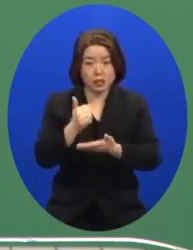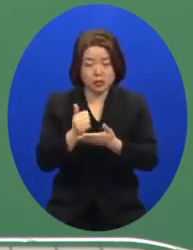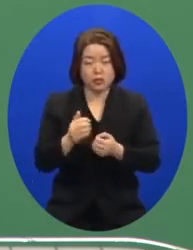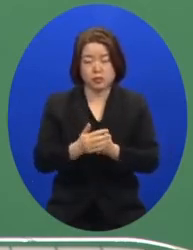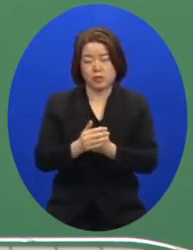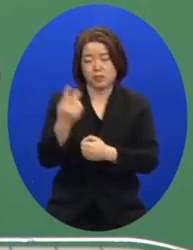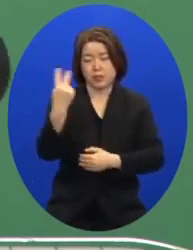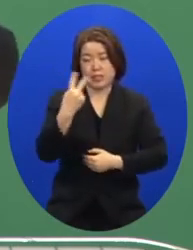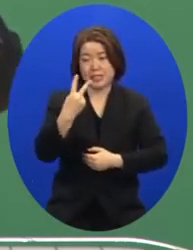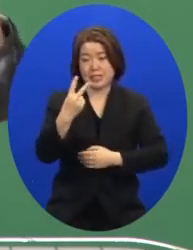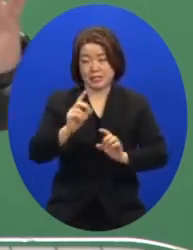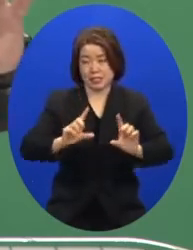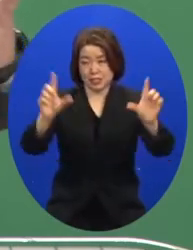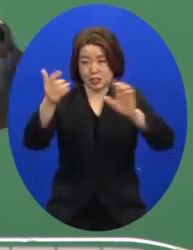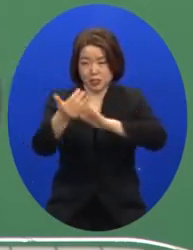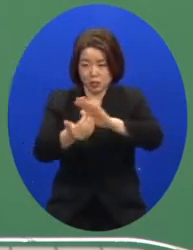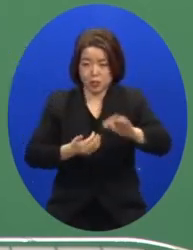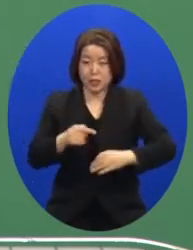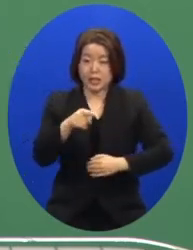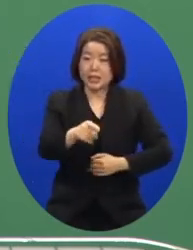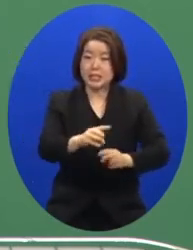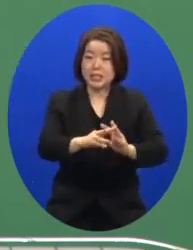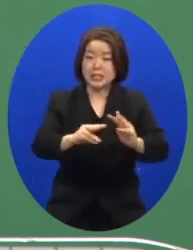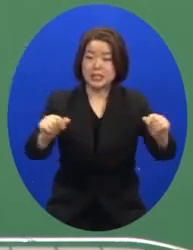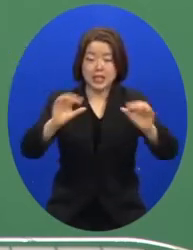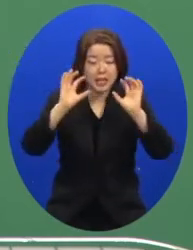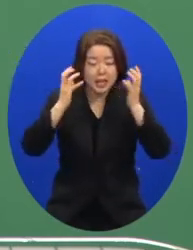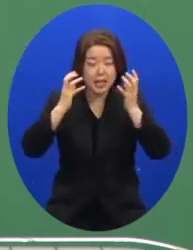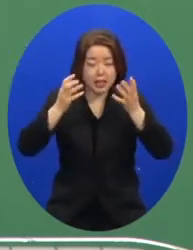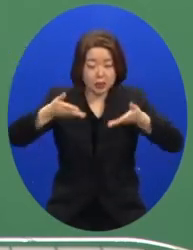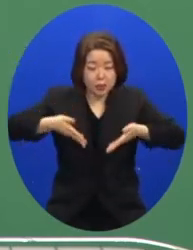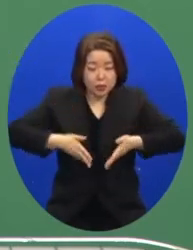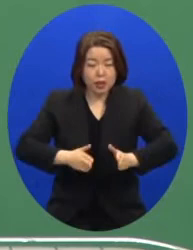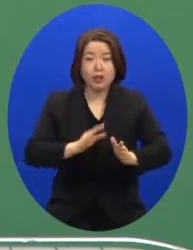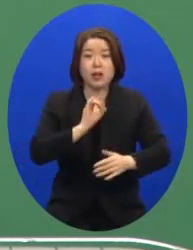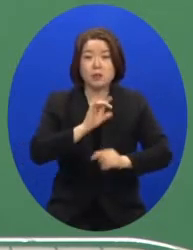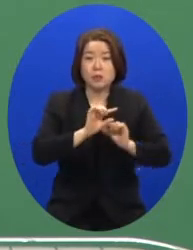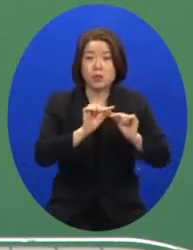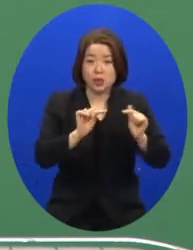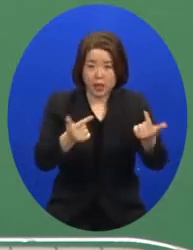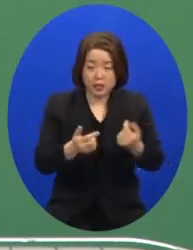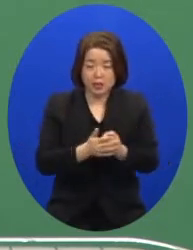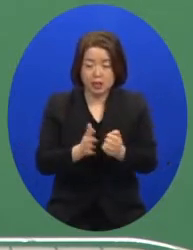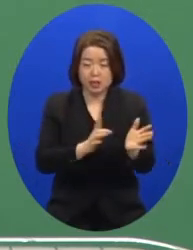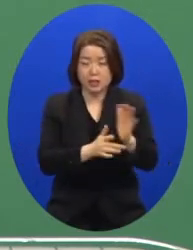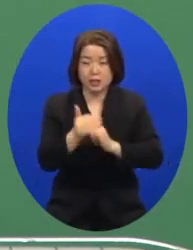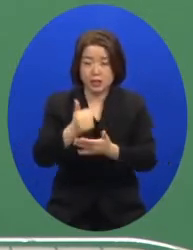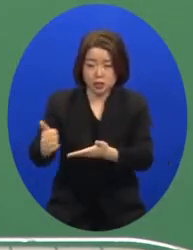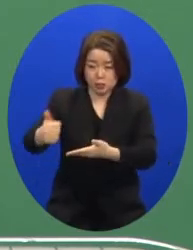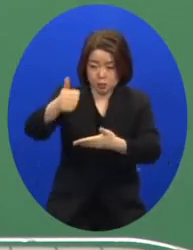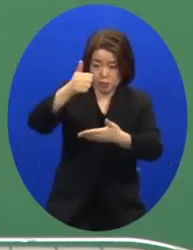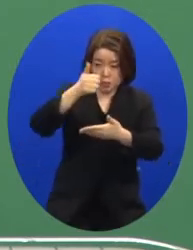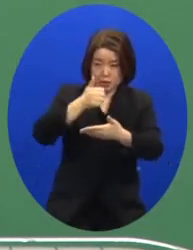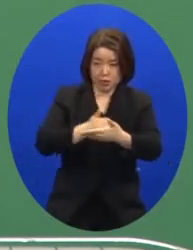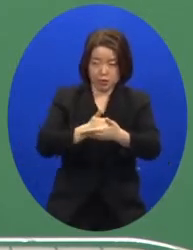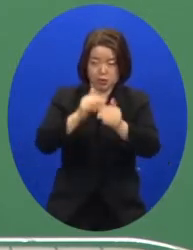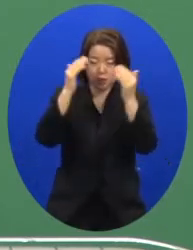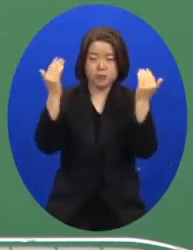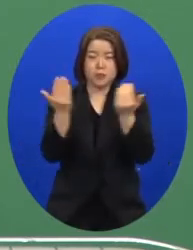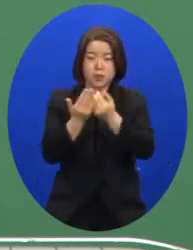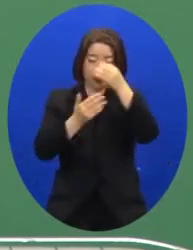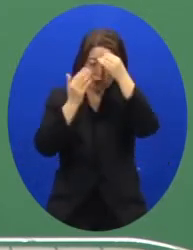전에 이 땅에 어린 아기로 태어나 썼을 뿐만 아니고 예수님을 영접한 모든 성도들의 마음에